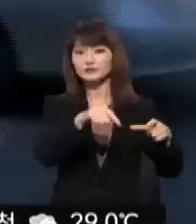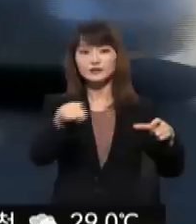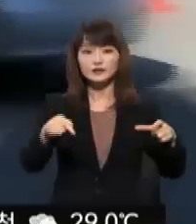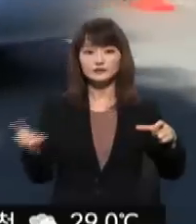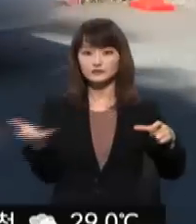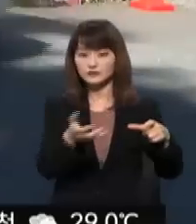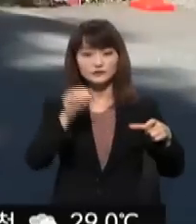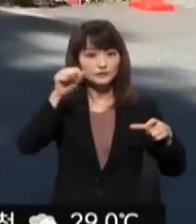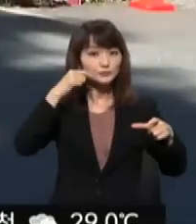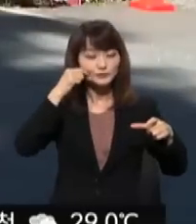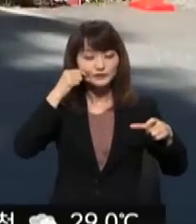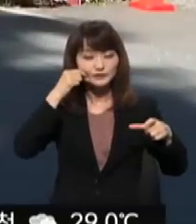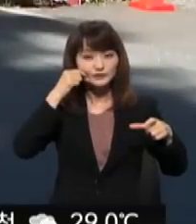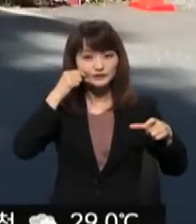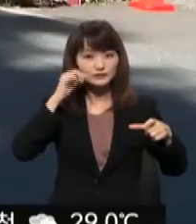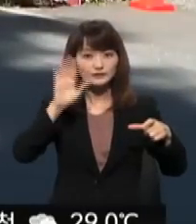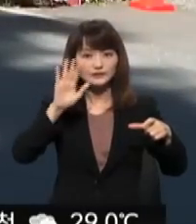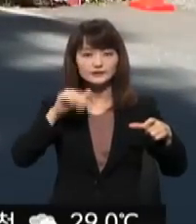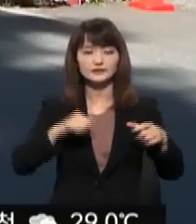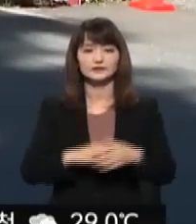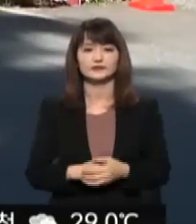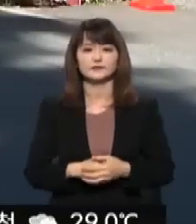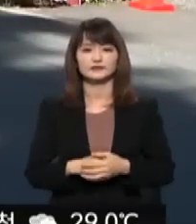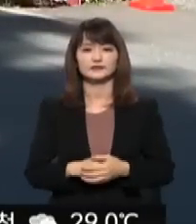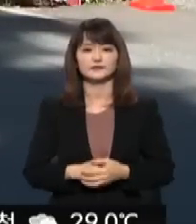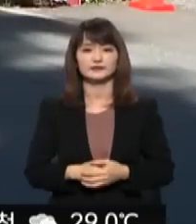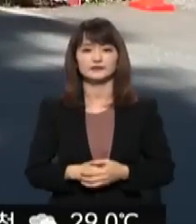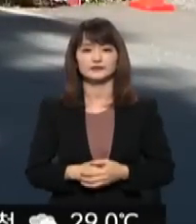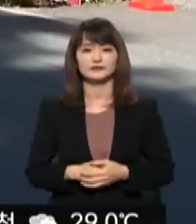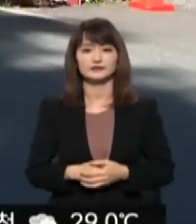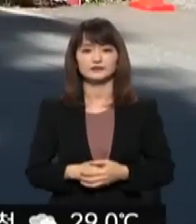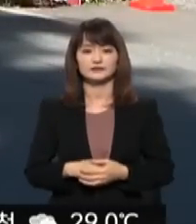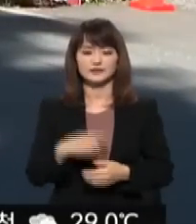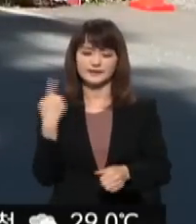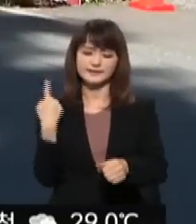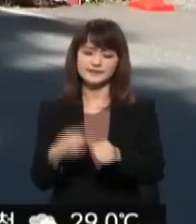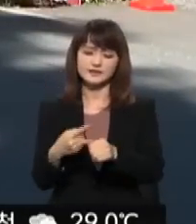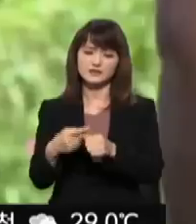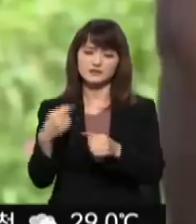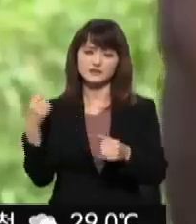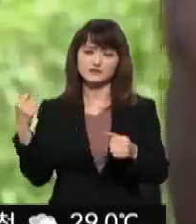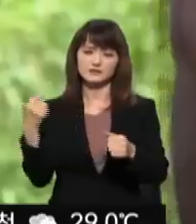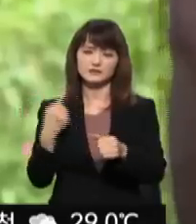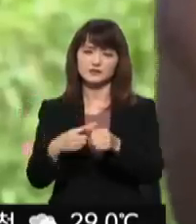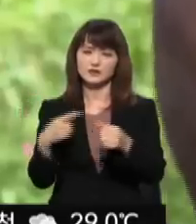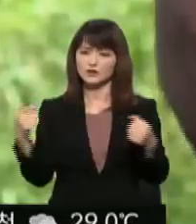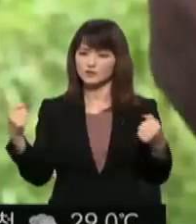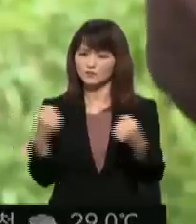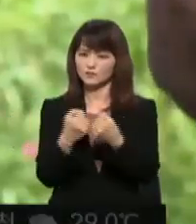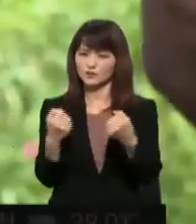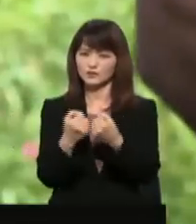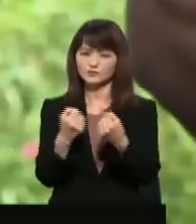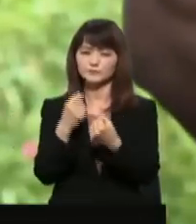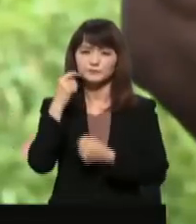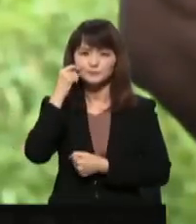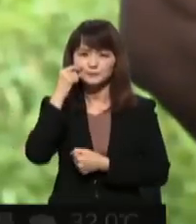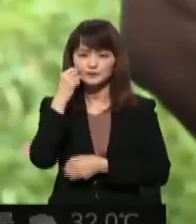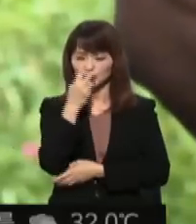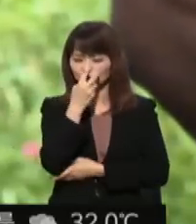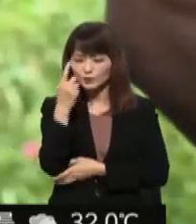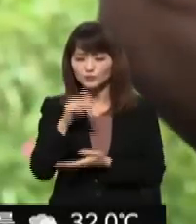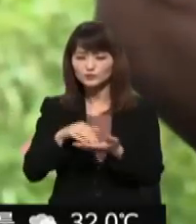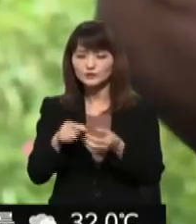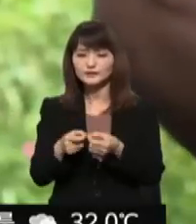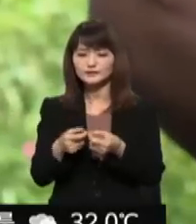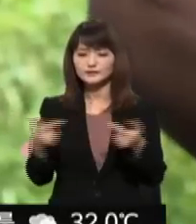다만 이제 뭐 욕설이라든지 과도한 어떤 그 폭력적인 행위라든지 이런 말씀드리지 못하는 거고 경우가 확대되는 거기 때문에